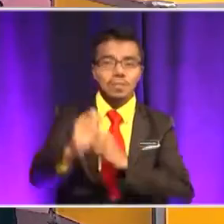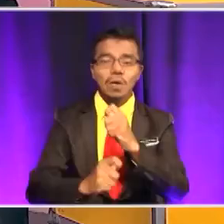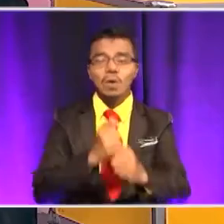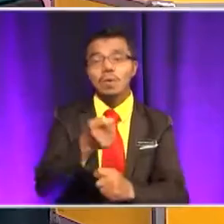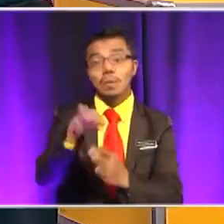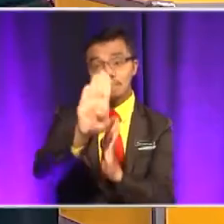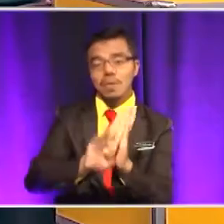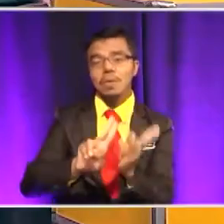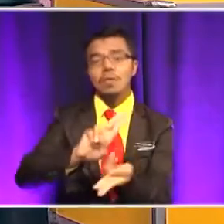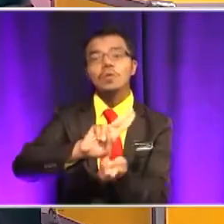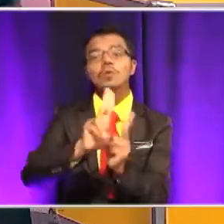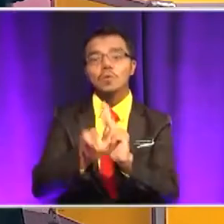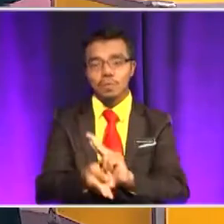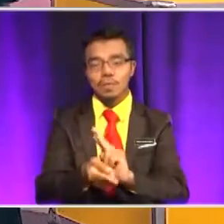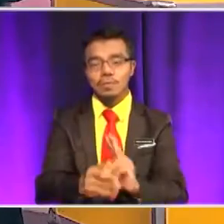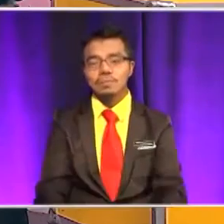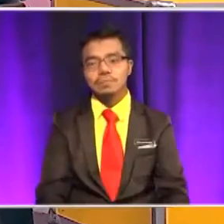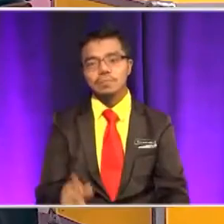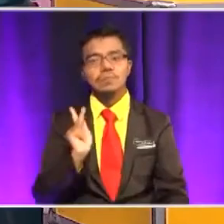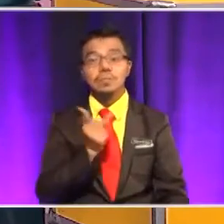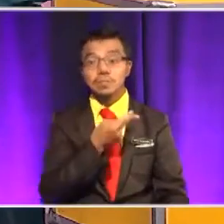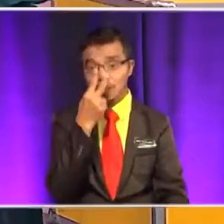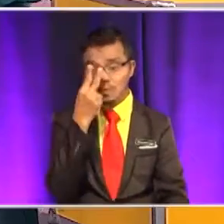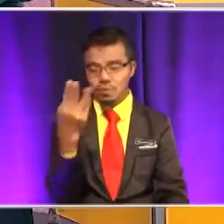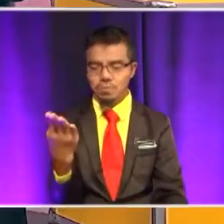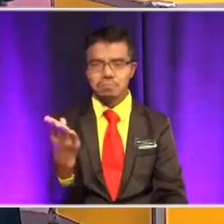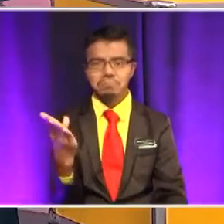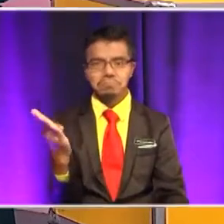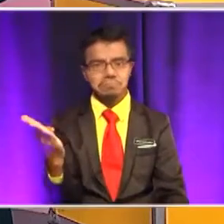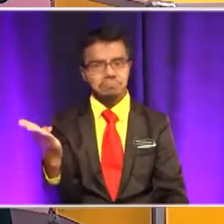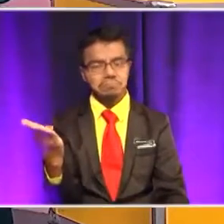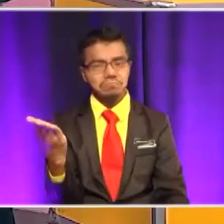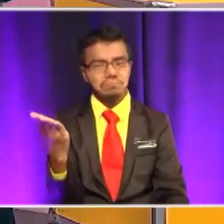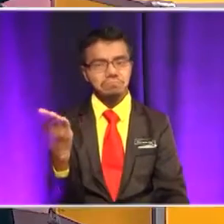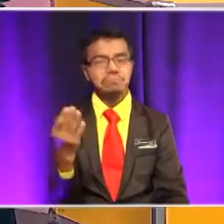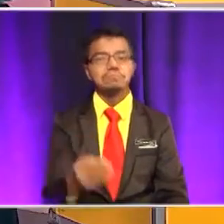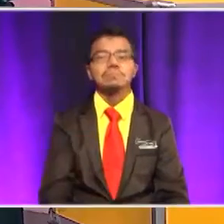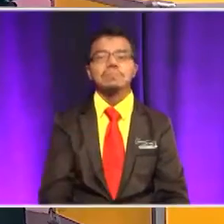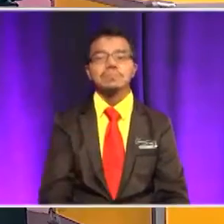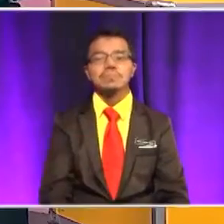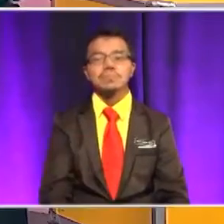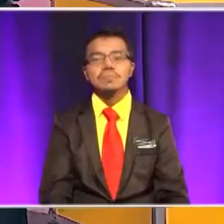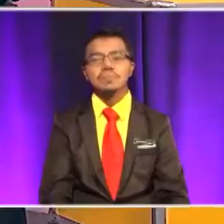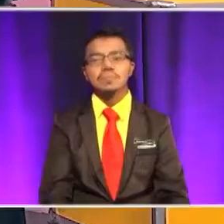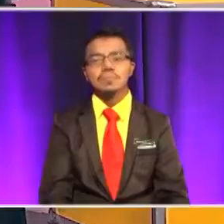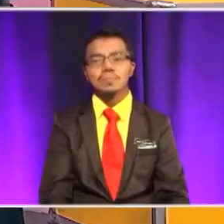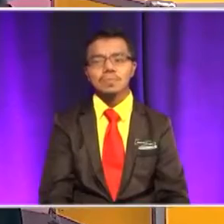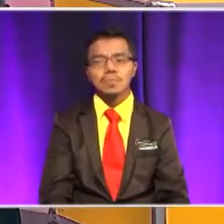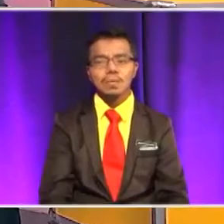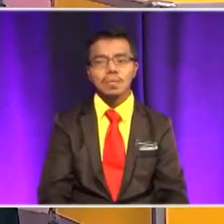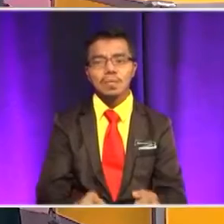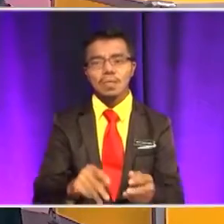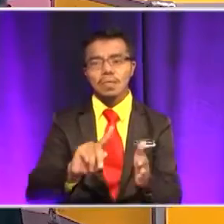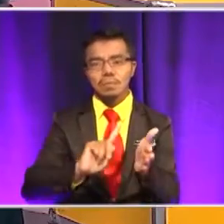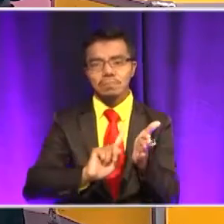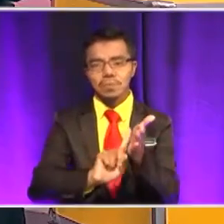sebagai contoh kalau kita lihat tadi pun bimbik sekalipun ataupun telepon minta selang dua minggu ataupun